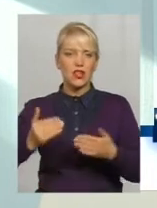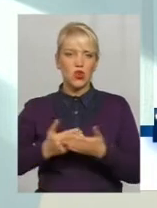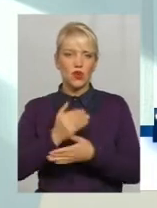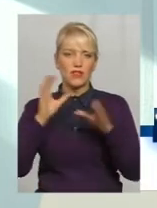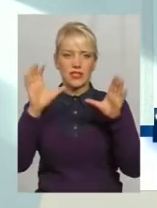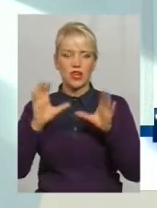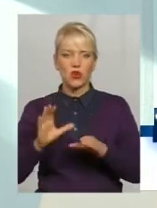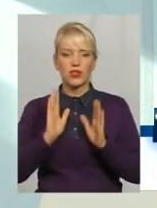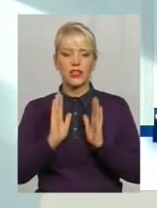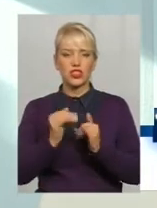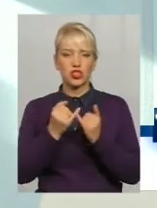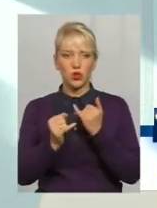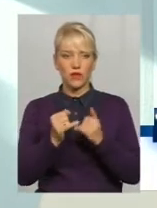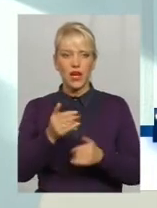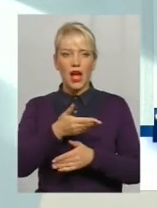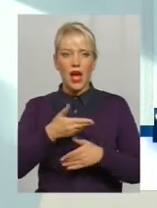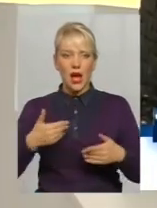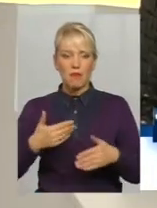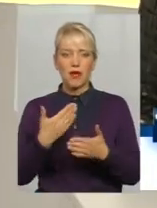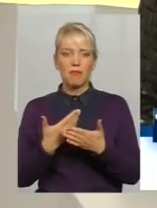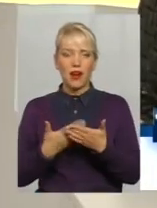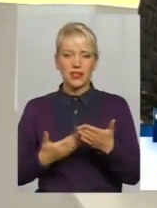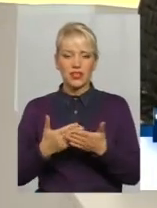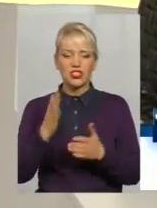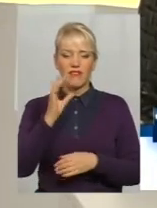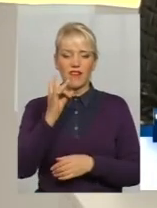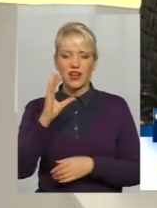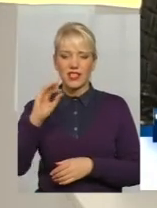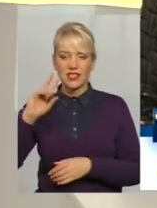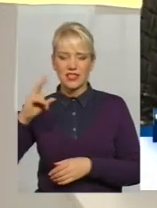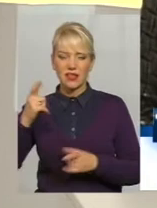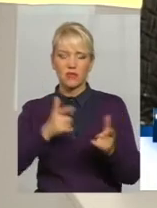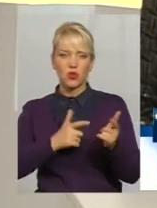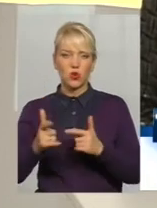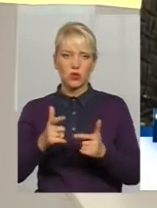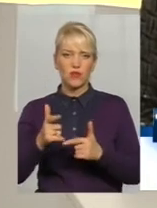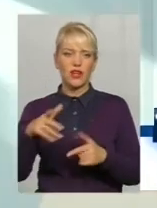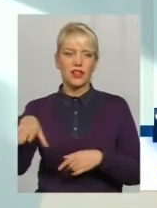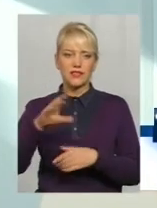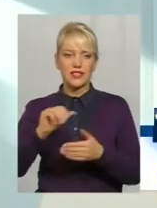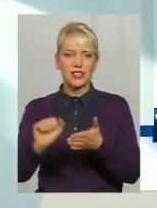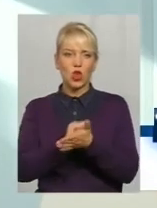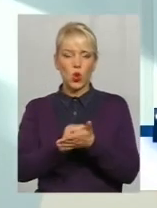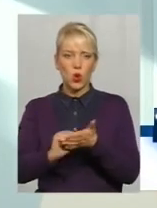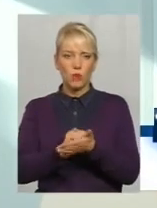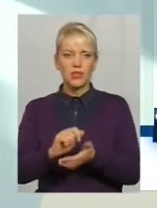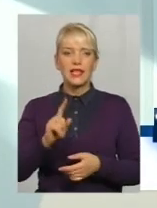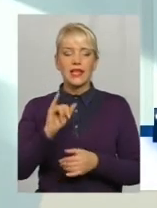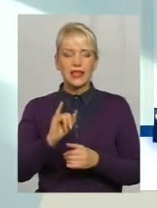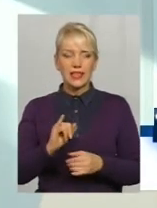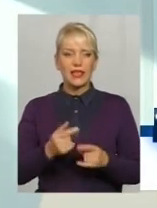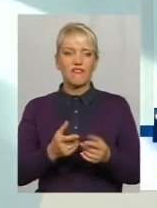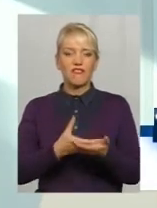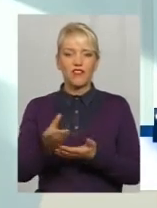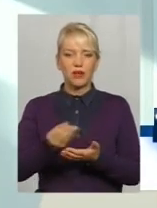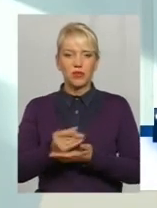у жовтні, а ми практично у вересні вже підготували виплатні документи, тому всі наші пенсіонери, а виплату ми ж